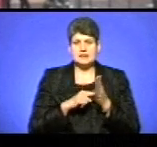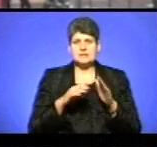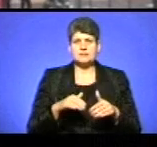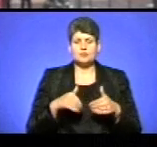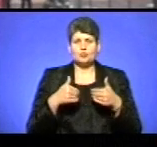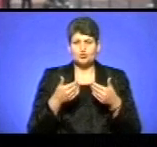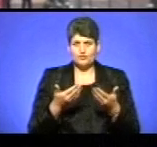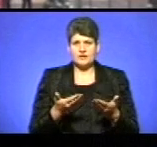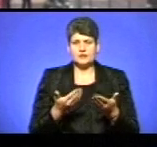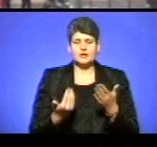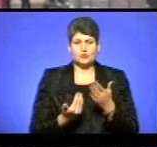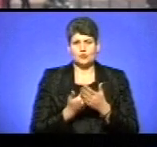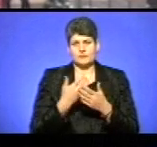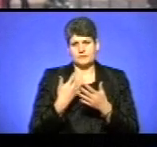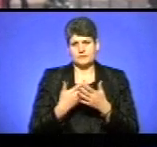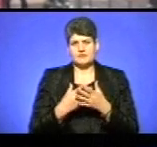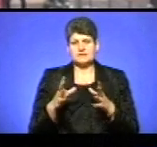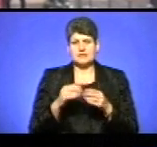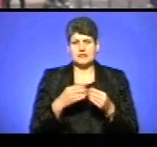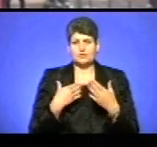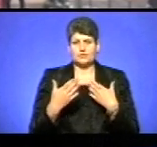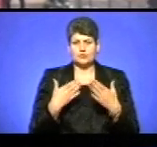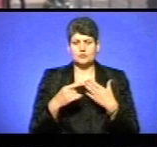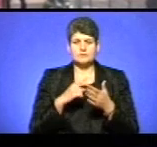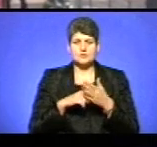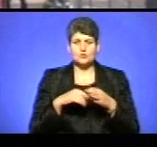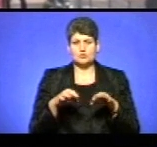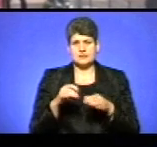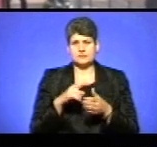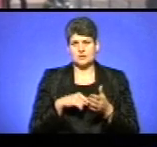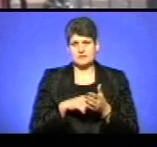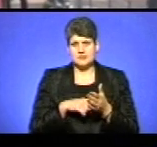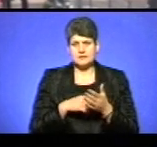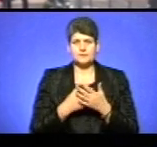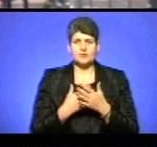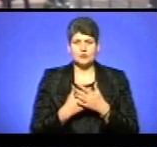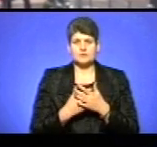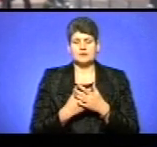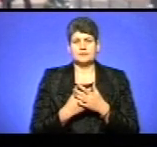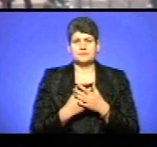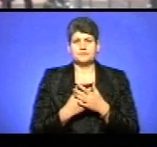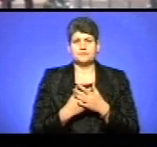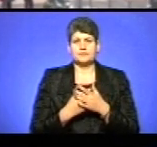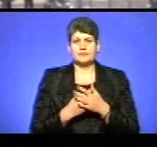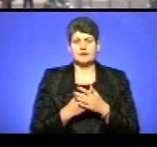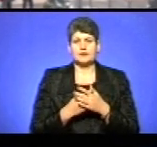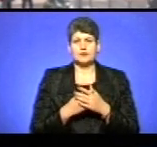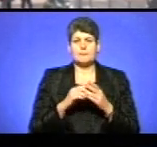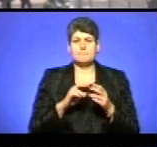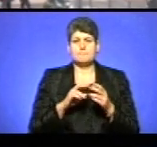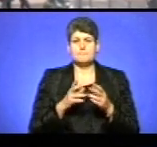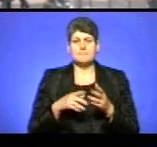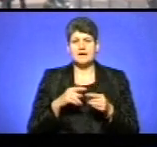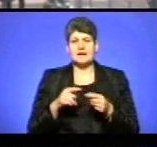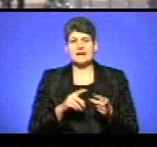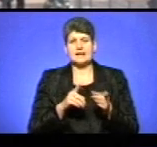нову модель взаємовідносин в міському транспорті міста. Тобто, наприклад, той самий перехід на